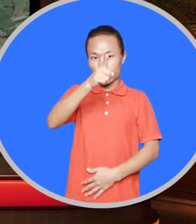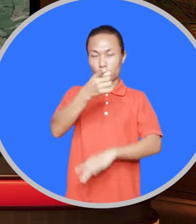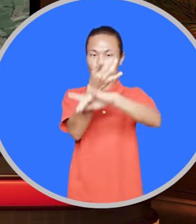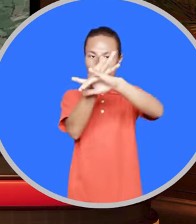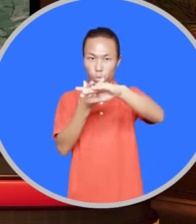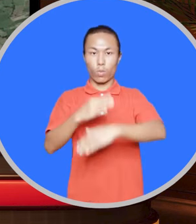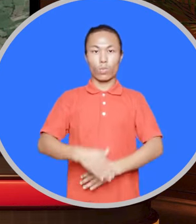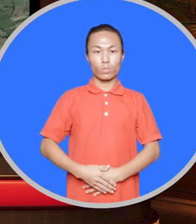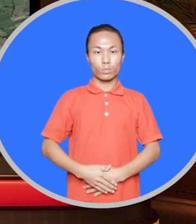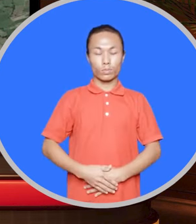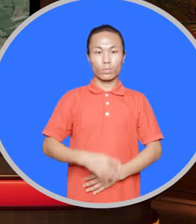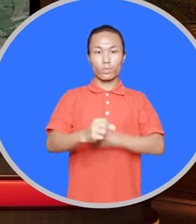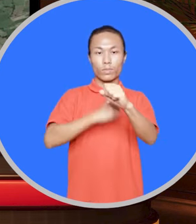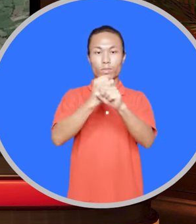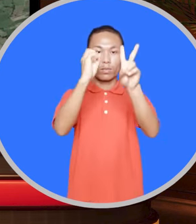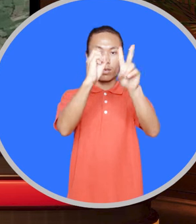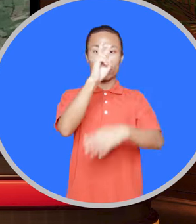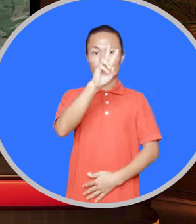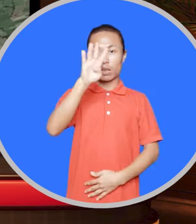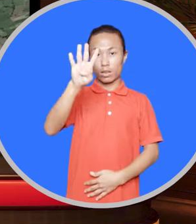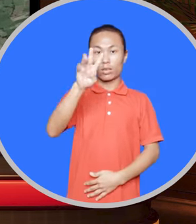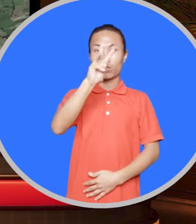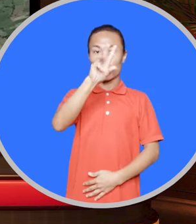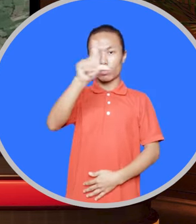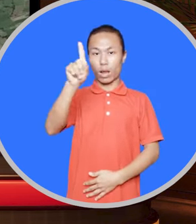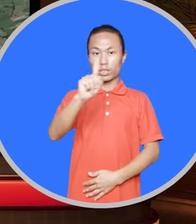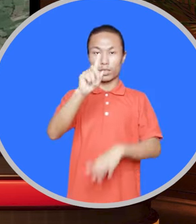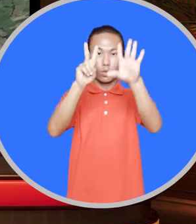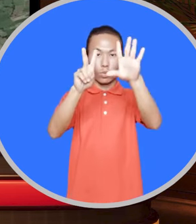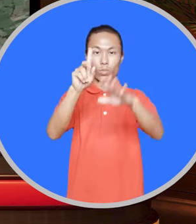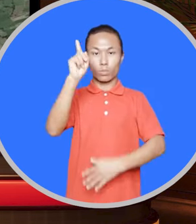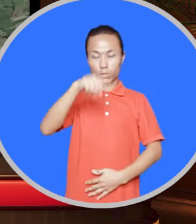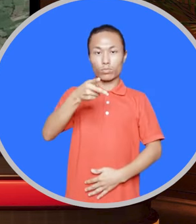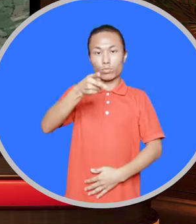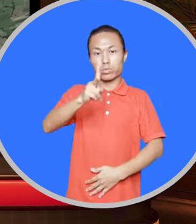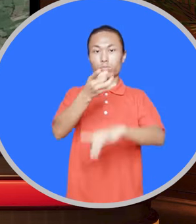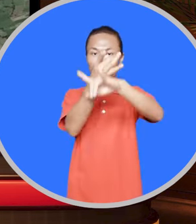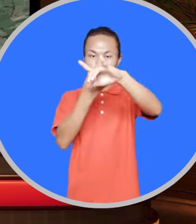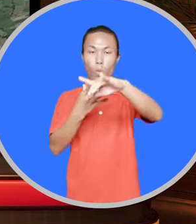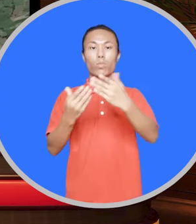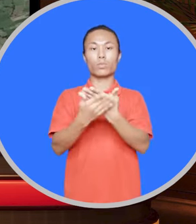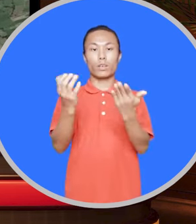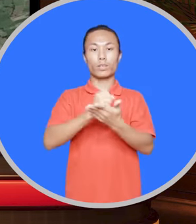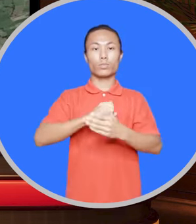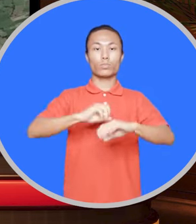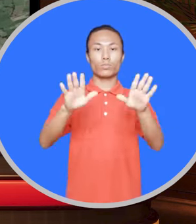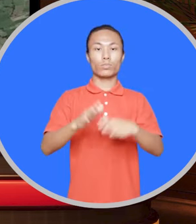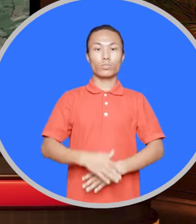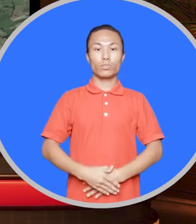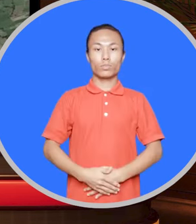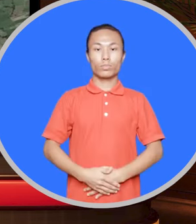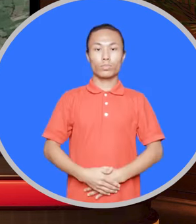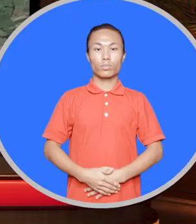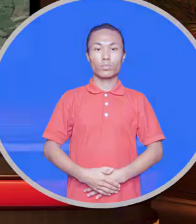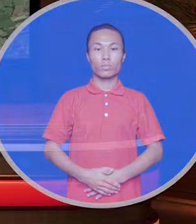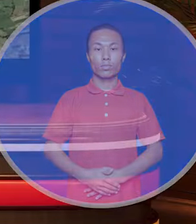တကြိမ်2024ခုနှစ်မတ်လ9ရက်နေ့ကတကြိမ်ပြတ်ခတ်တိုက်ခိုက်ခံရတဲ့ဖြစ်စဉ်တွေရှိခဲ့တယ်လို့ကချင်ပြည်နယ်အခြေစိုက်သတင်း